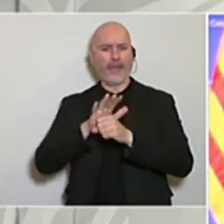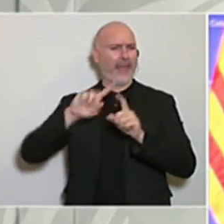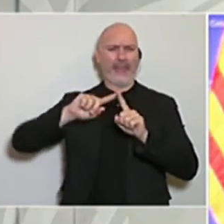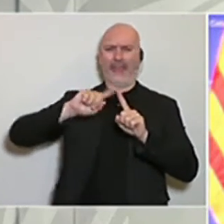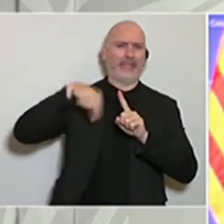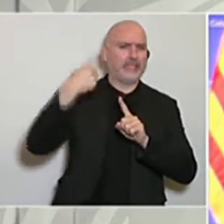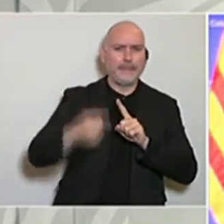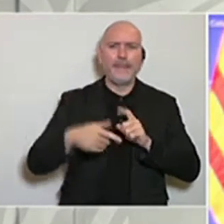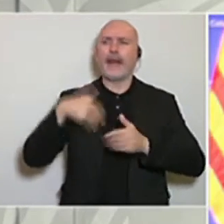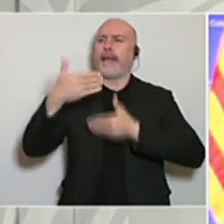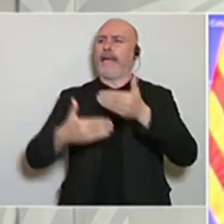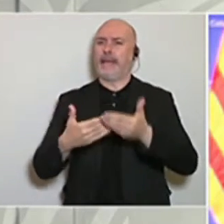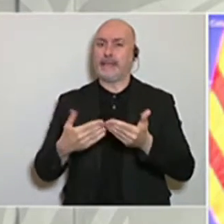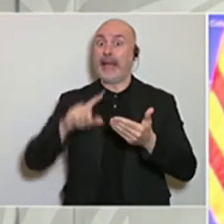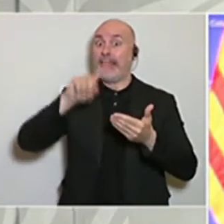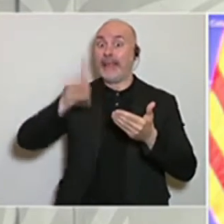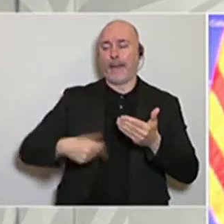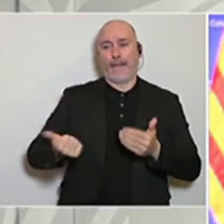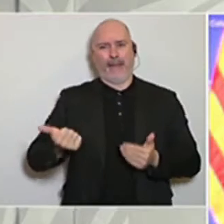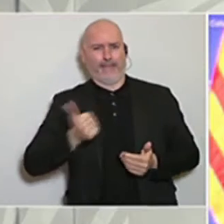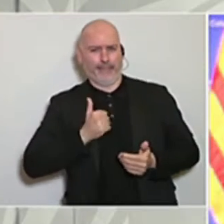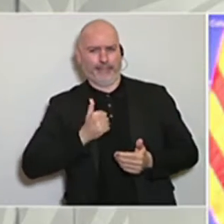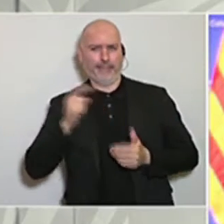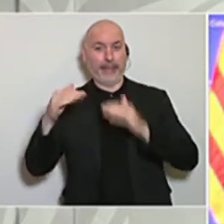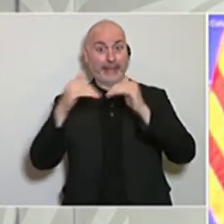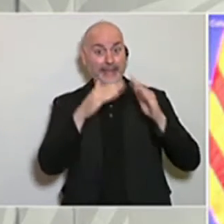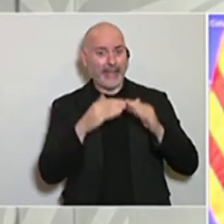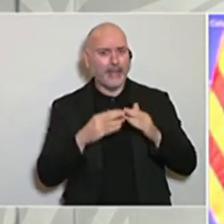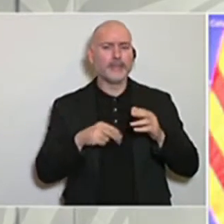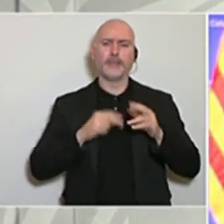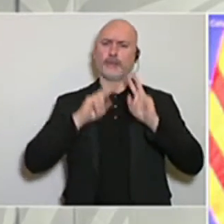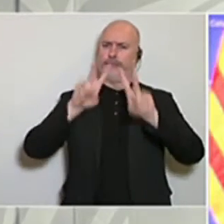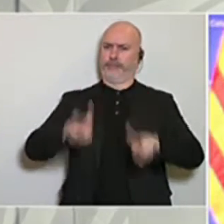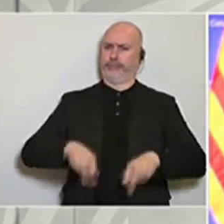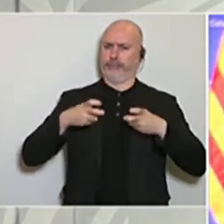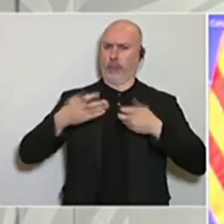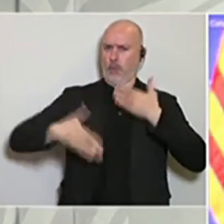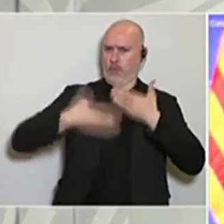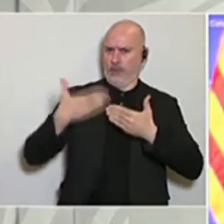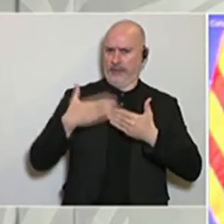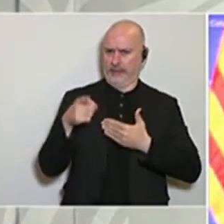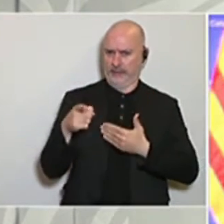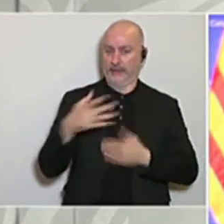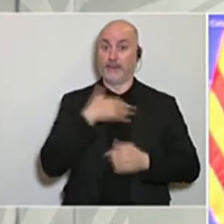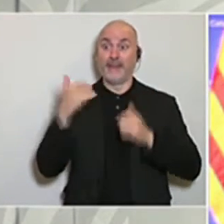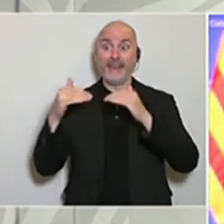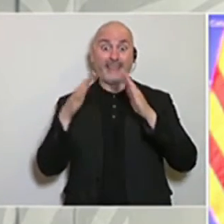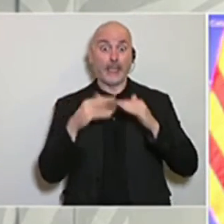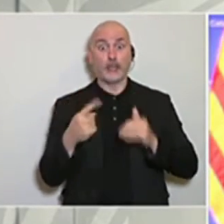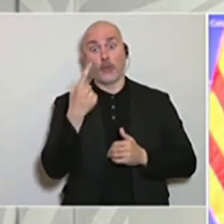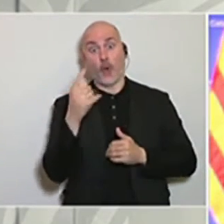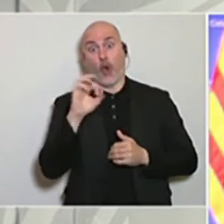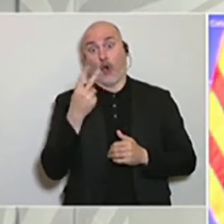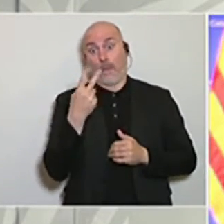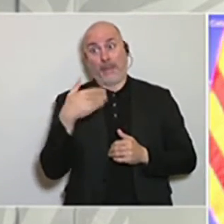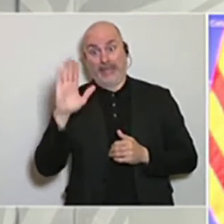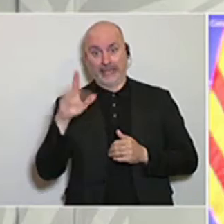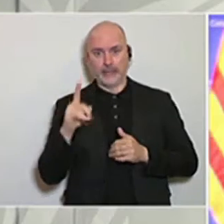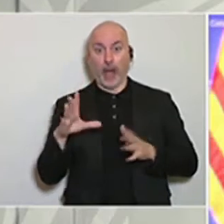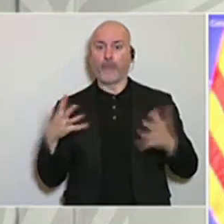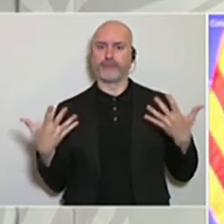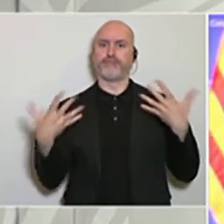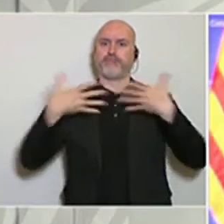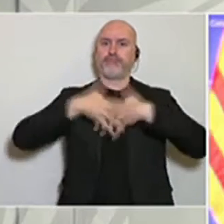un pas endavant en la seva modernització. La modificació ens permetrà que dues o més entitats esportives es puguin